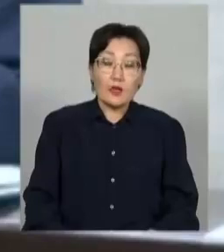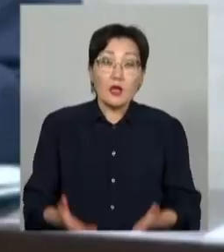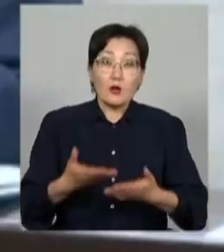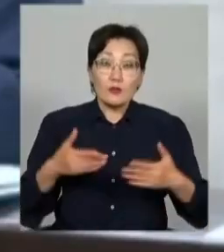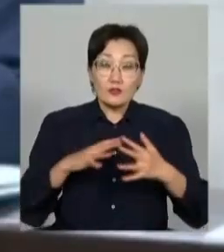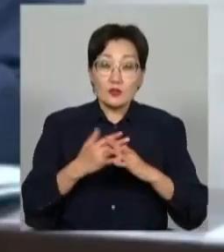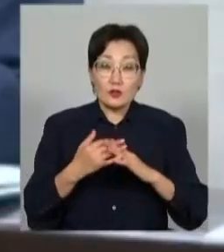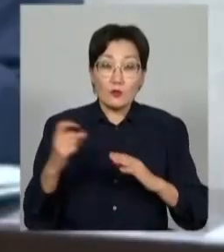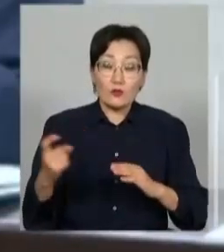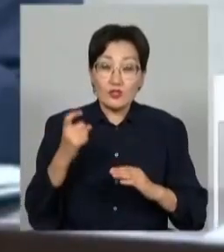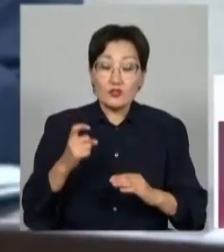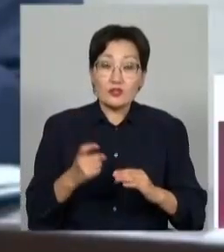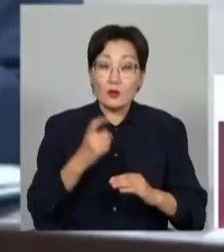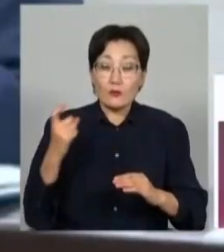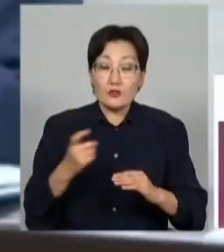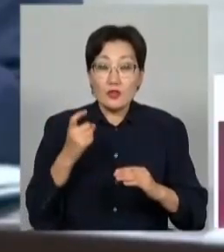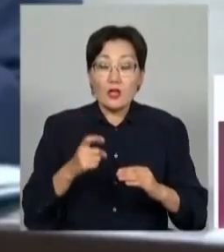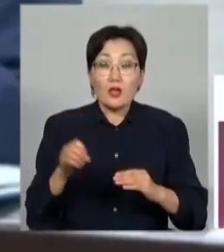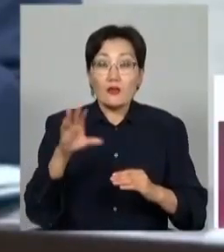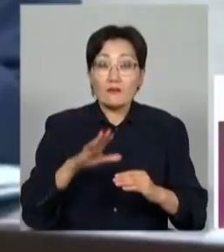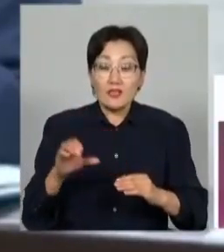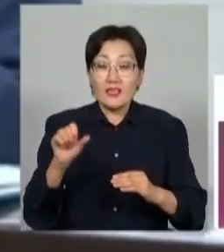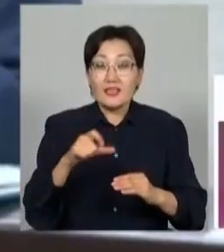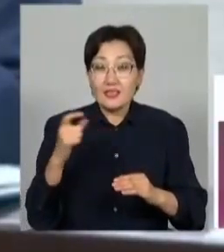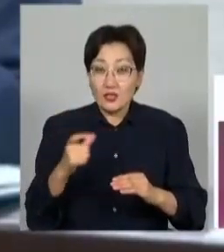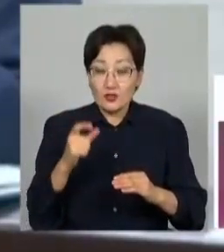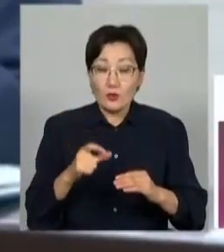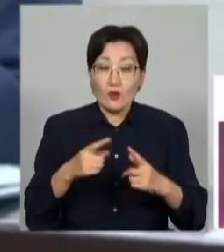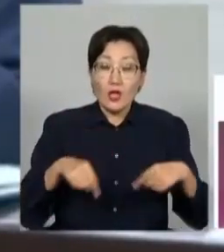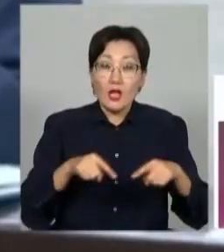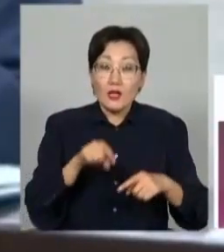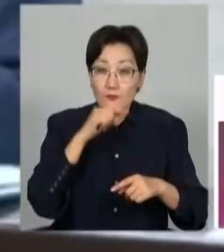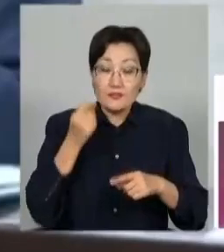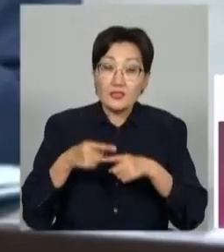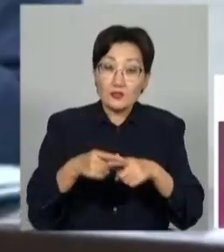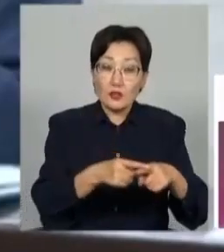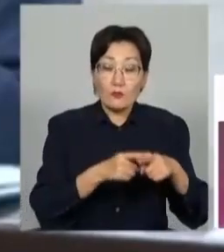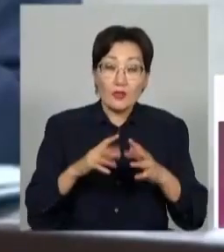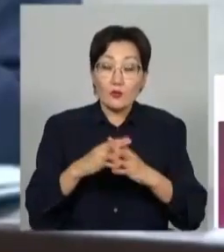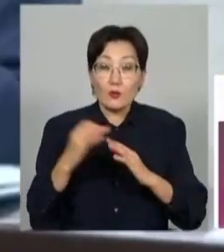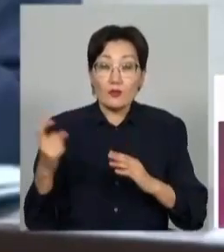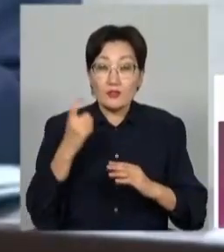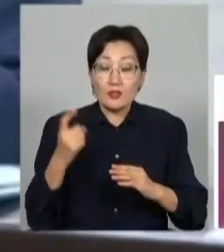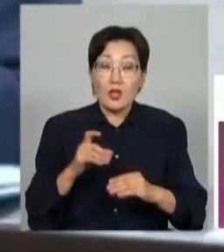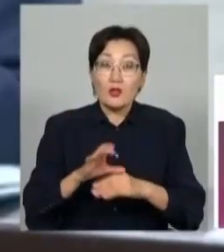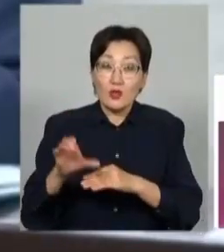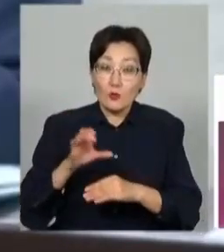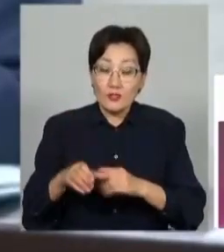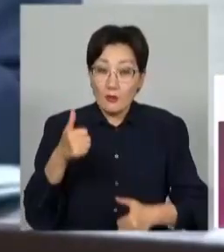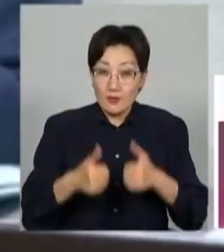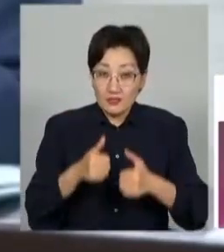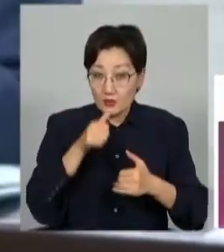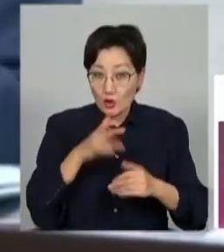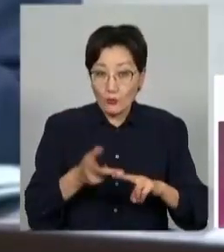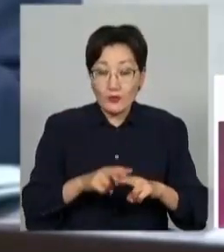Біздің ауыл шаруашылық өндірушілері Евразиялық экономикалық одақтағы Ресей, Беларусь елдерінің ауыл шаруашылығы тауарларын өндірушілерімен бәсеке түсе алмай отыр.